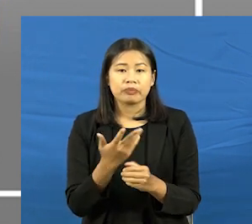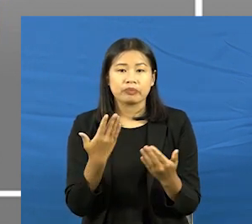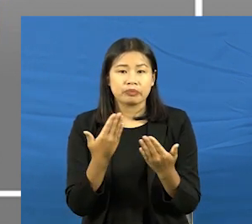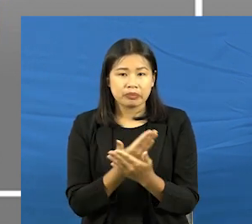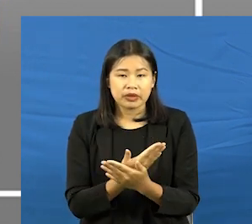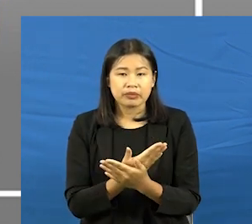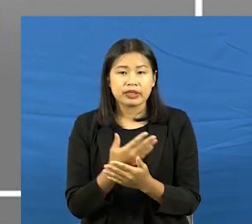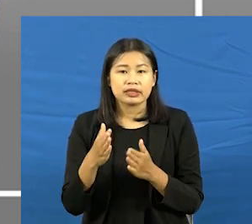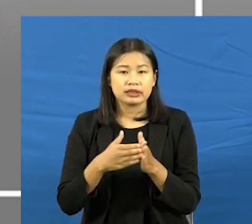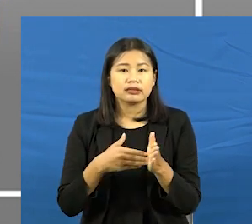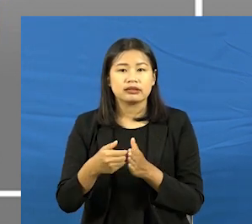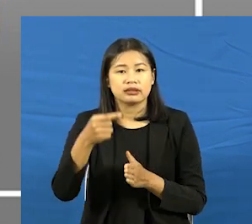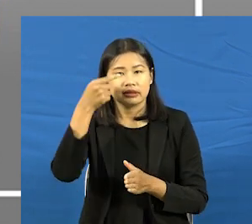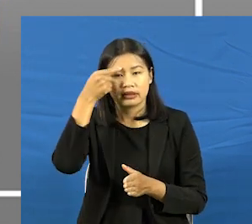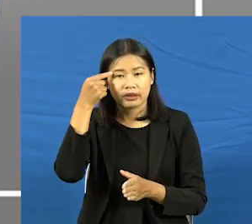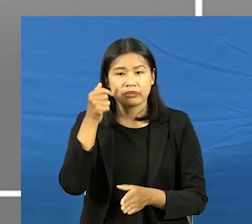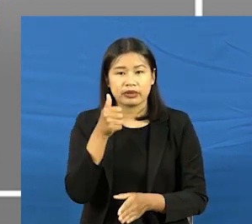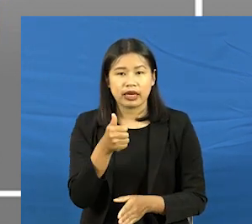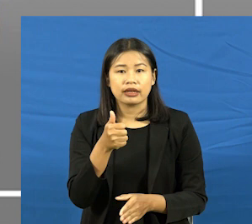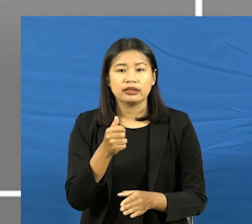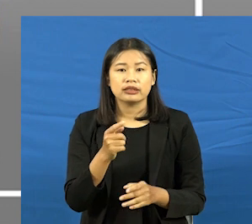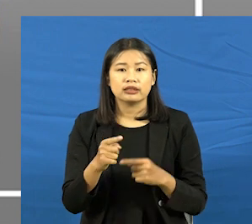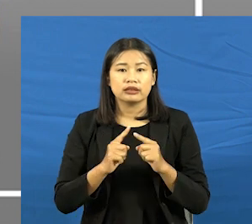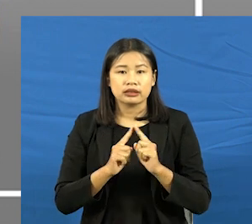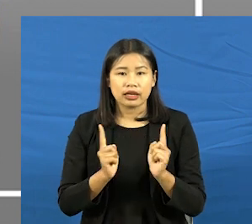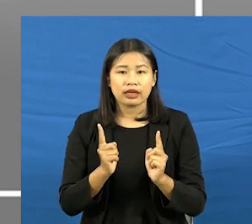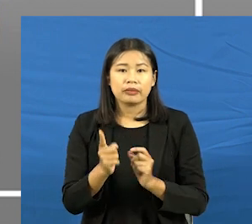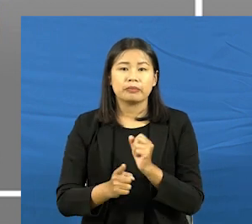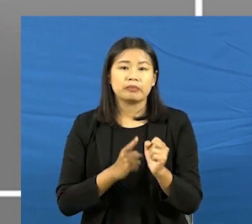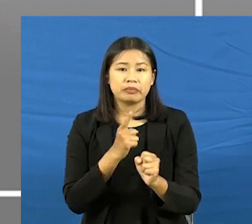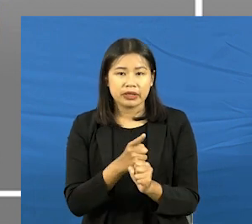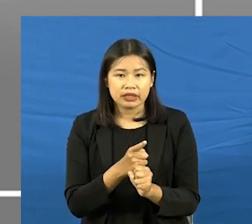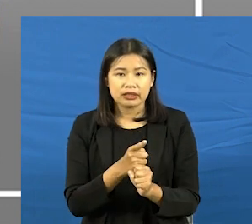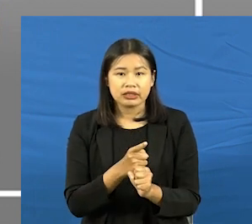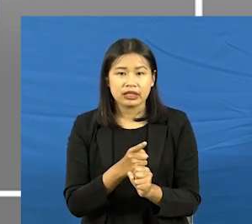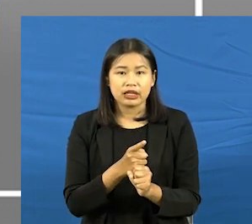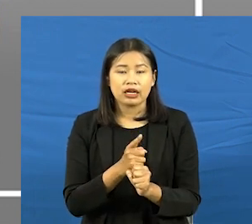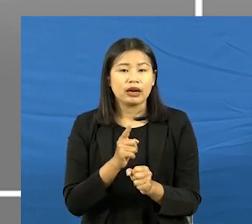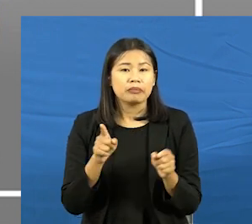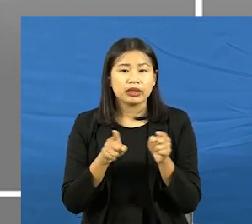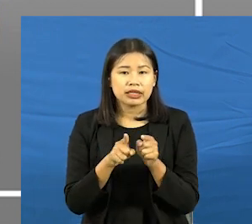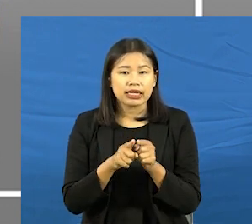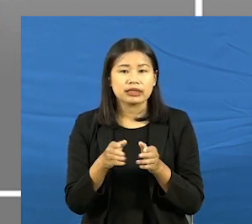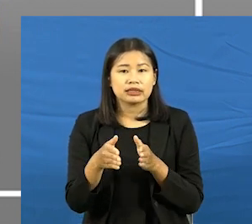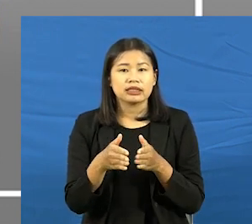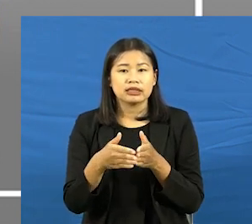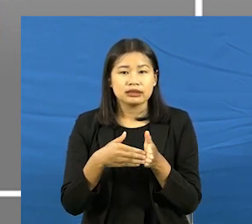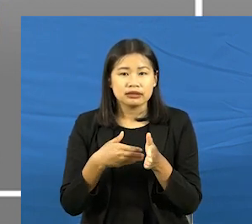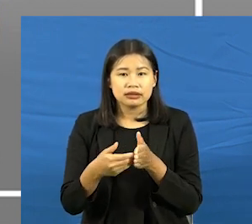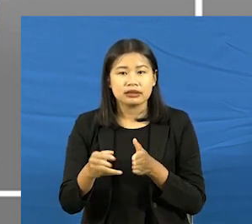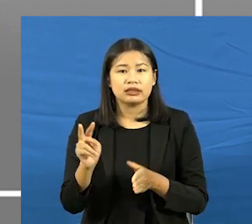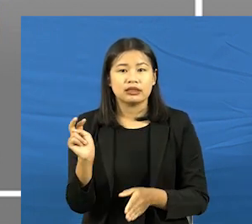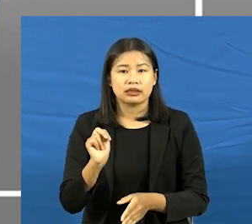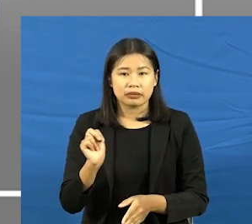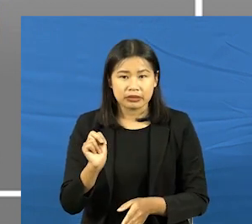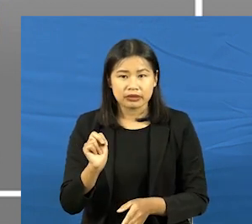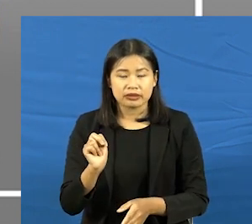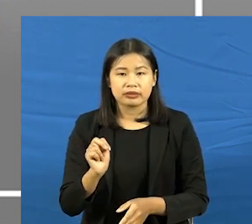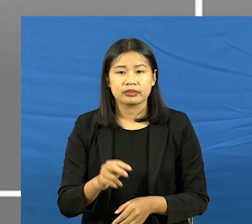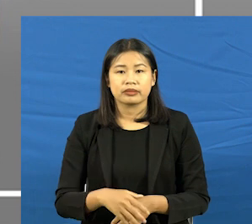เป็นสีดำนะพวกนี้ได้นะครับแต่ปี1นั้นก็อยากจะให้เป็นรูปแบบเดียวกันนะ